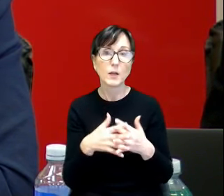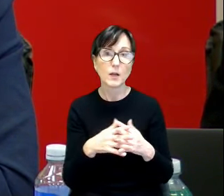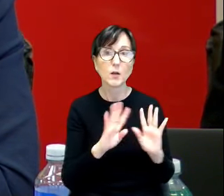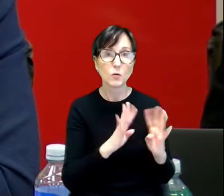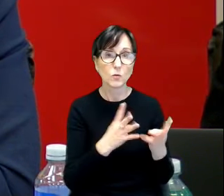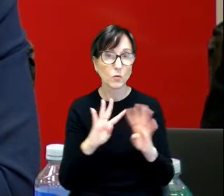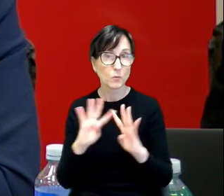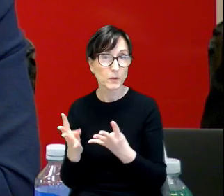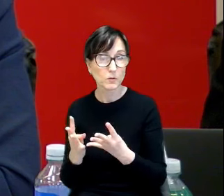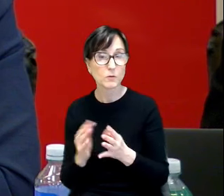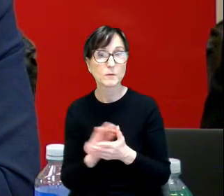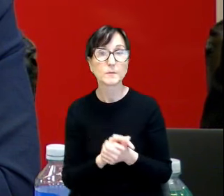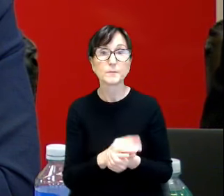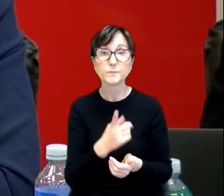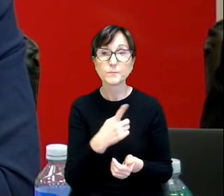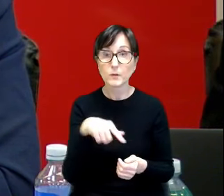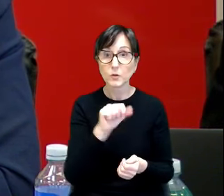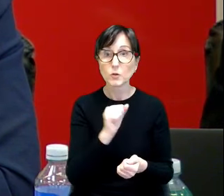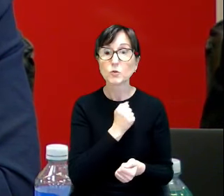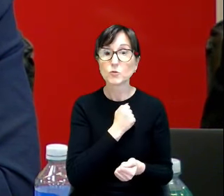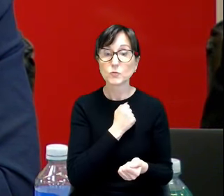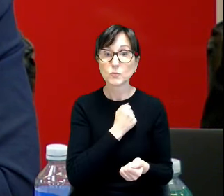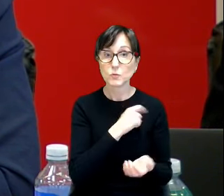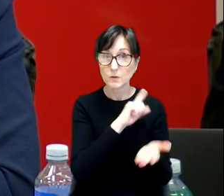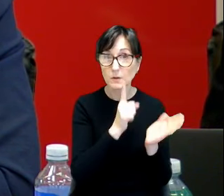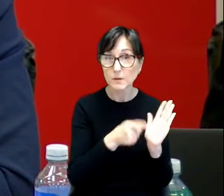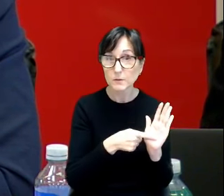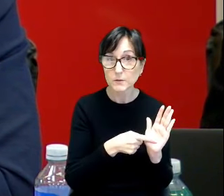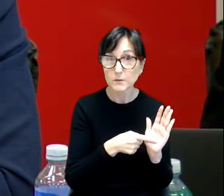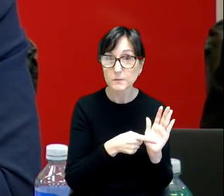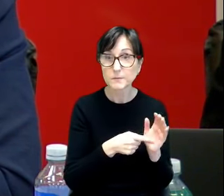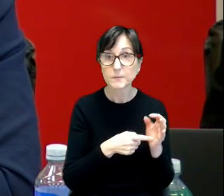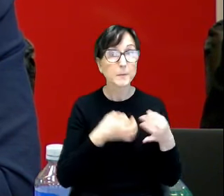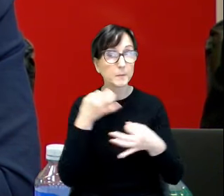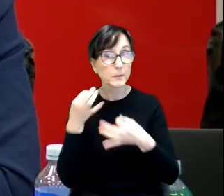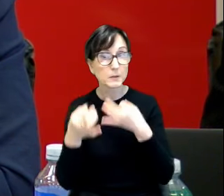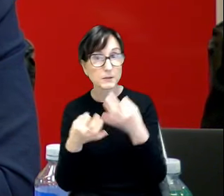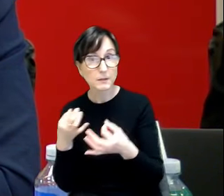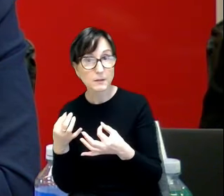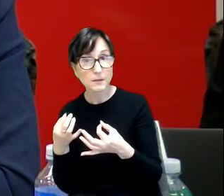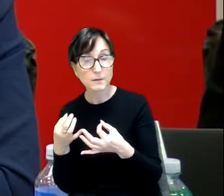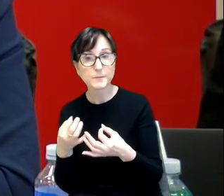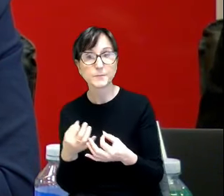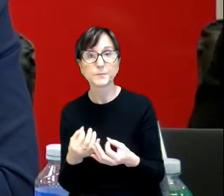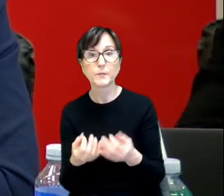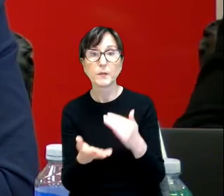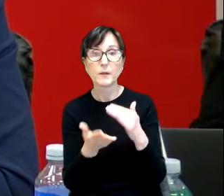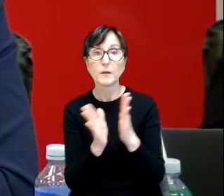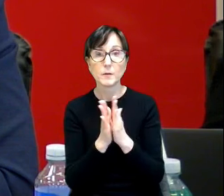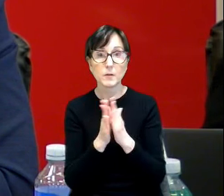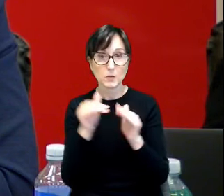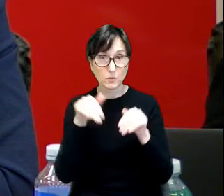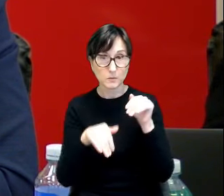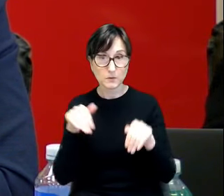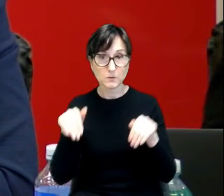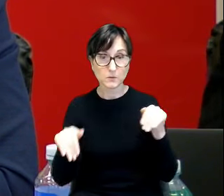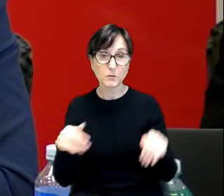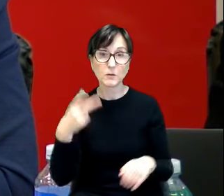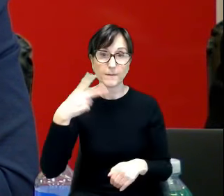būtų klausimų pranešėjai pasisakymai kviečiu balsuoti 20 klausimas